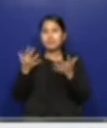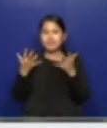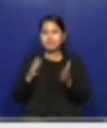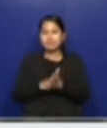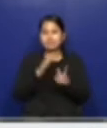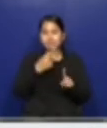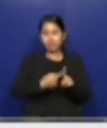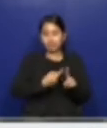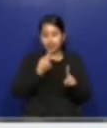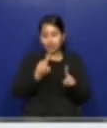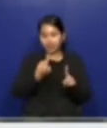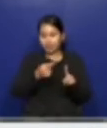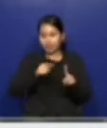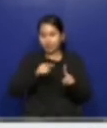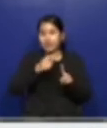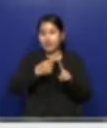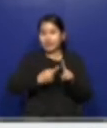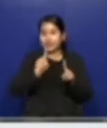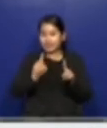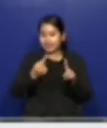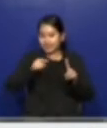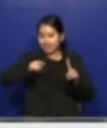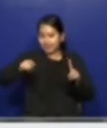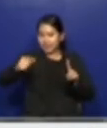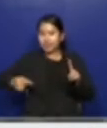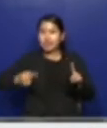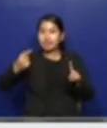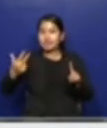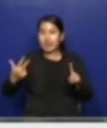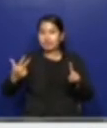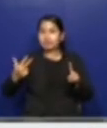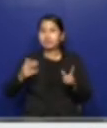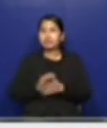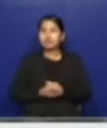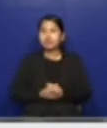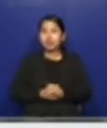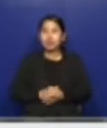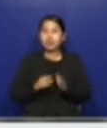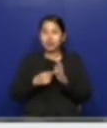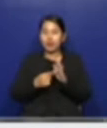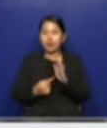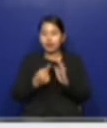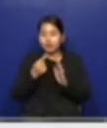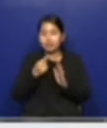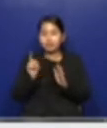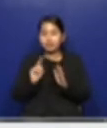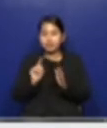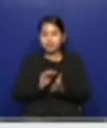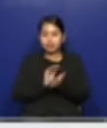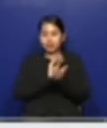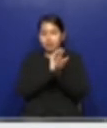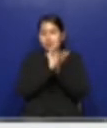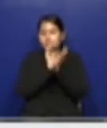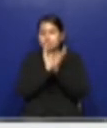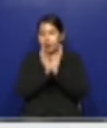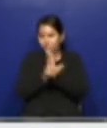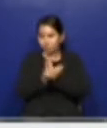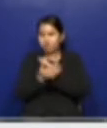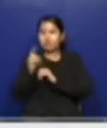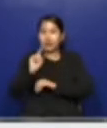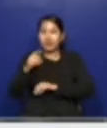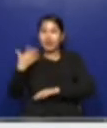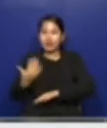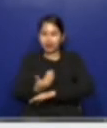ราถึงมีนา63ของท่านบอกนี่เริ่มต้นจากปฏิรูปการเมือง